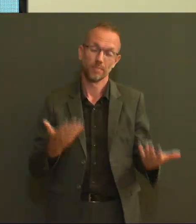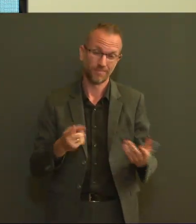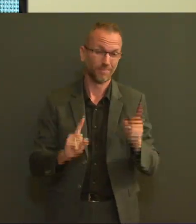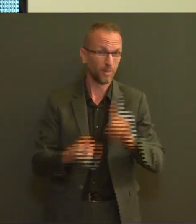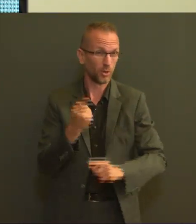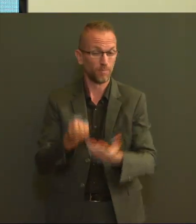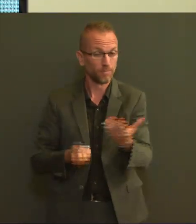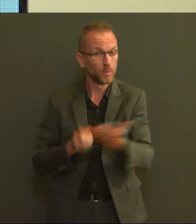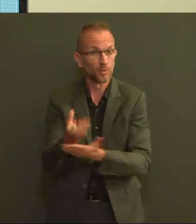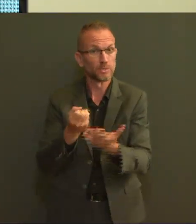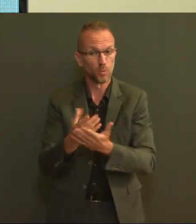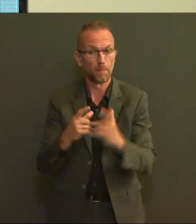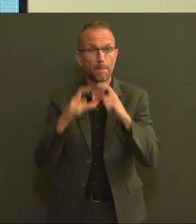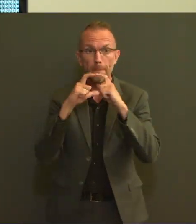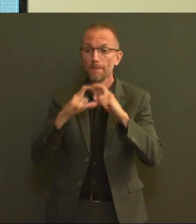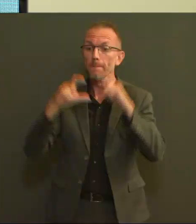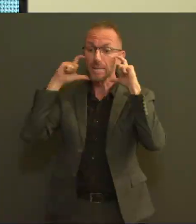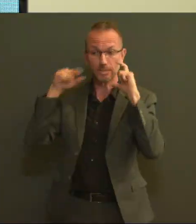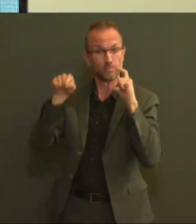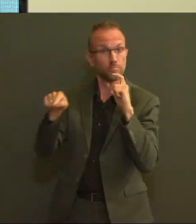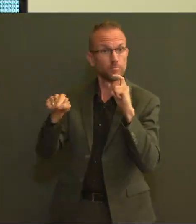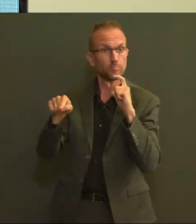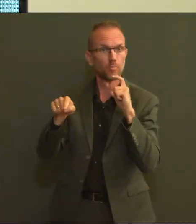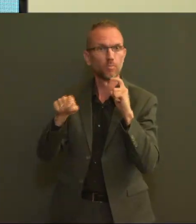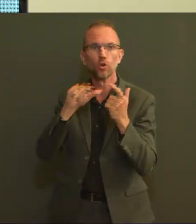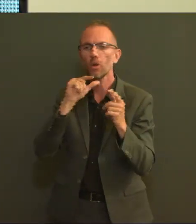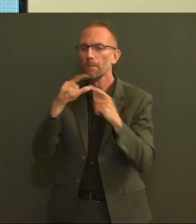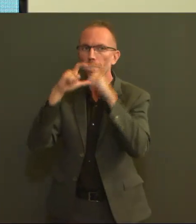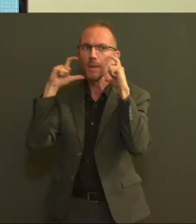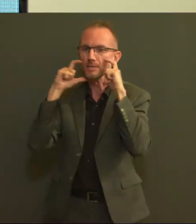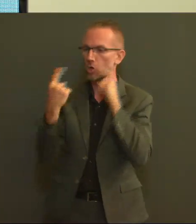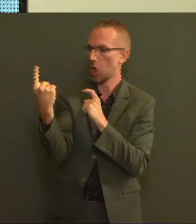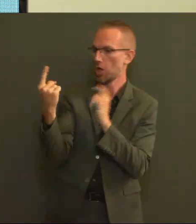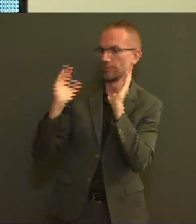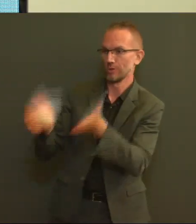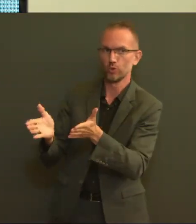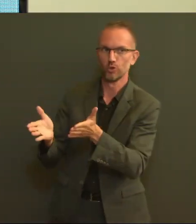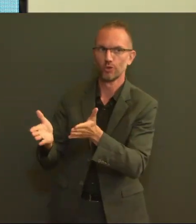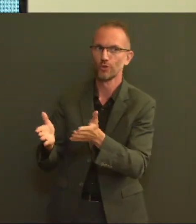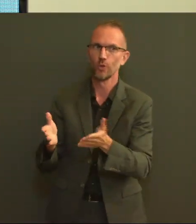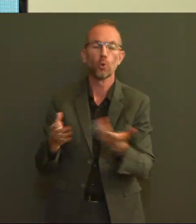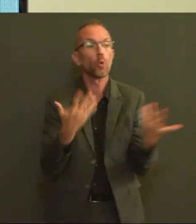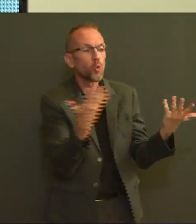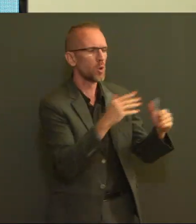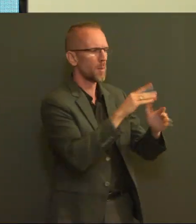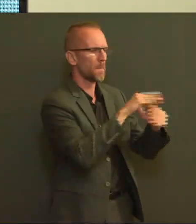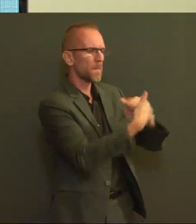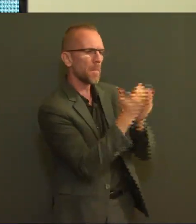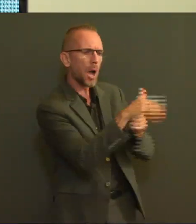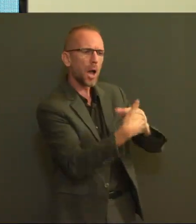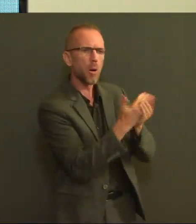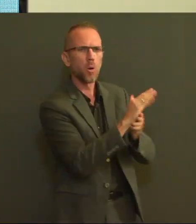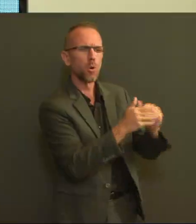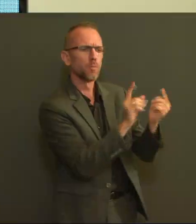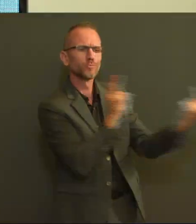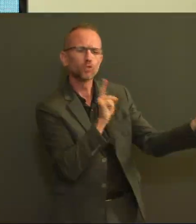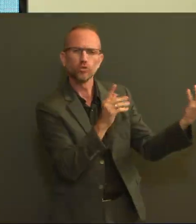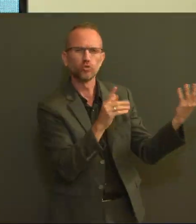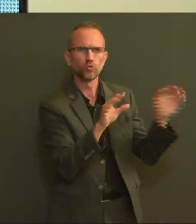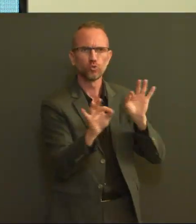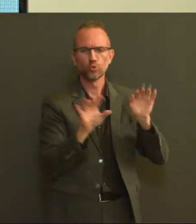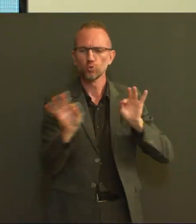autres mesures. Vous devez donc aussi continuer à vous laver les mains, garder vos distances, limiter le nombre de